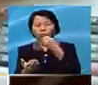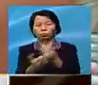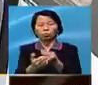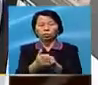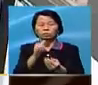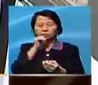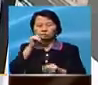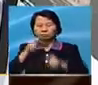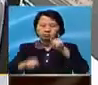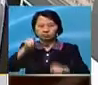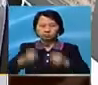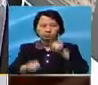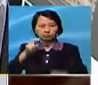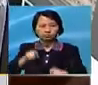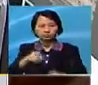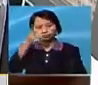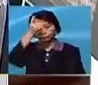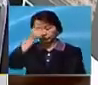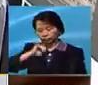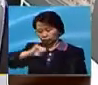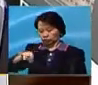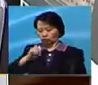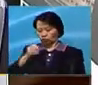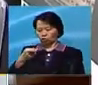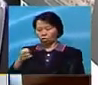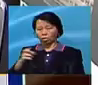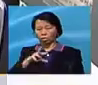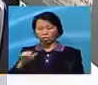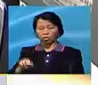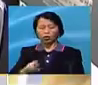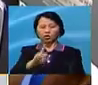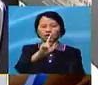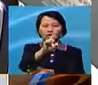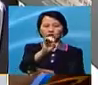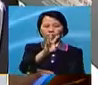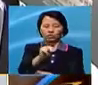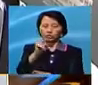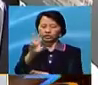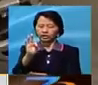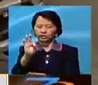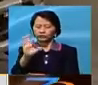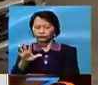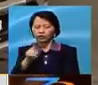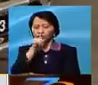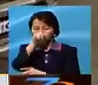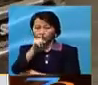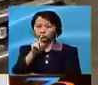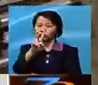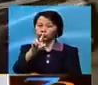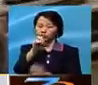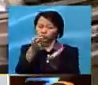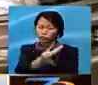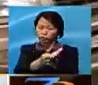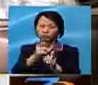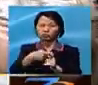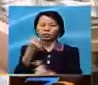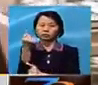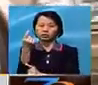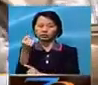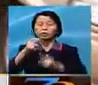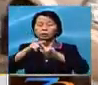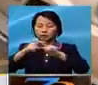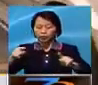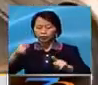tidak menentu. Menurut Datuk Johari, minyak RON 95 sepatutnya meningkat 20 sen seliter pada bulan November.